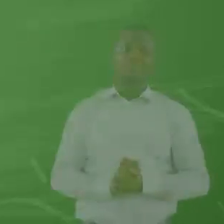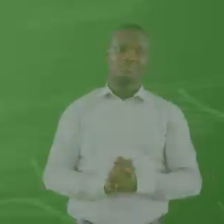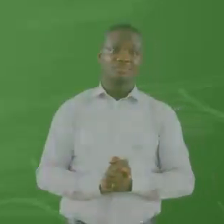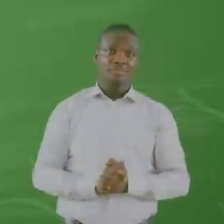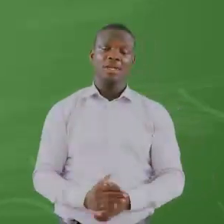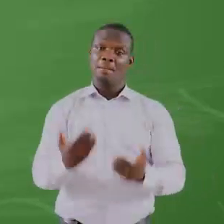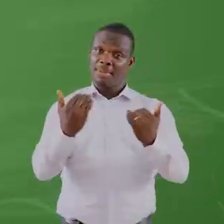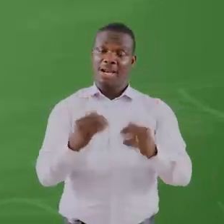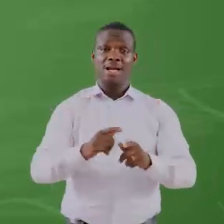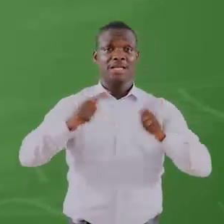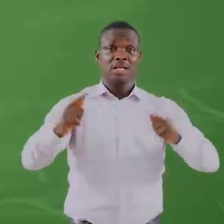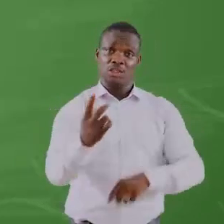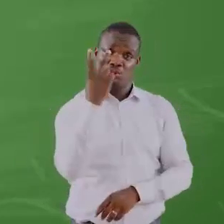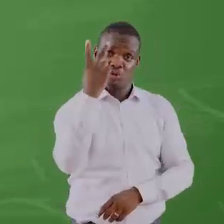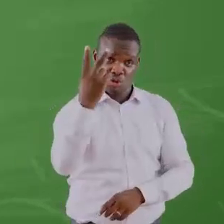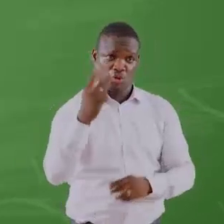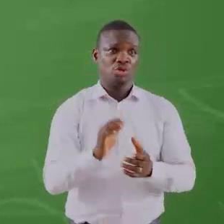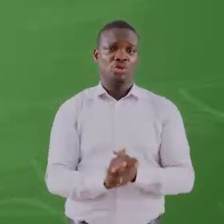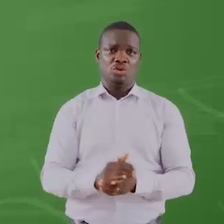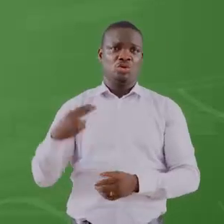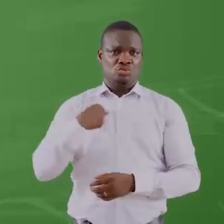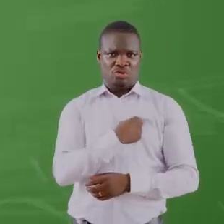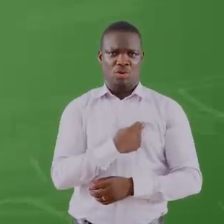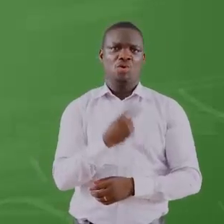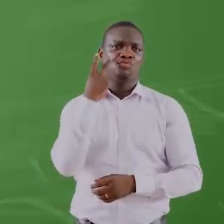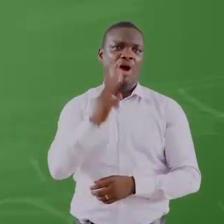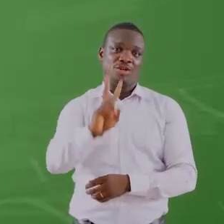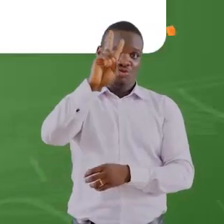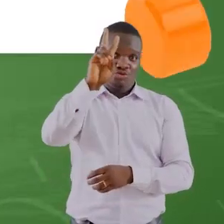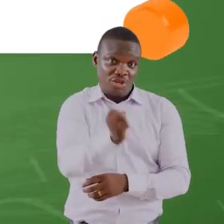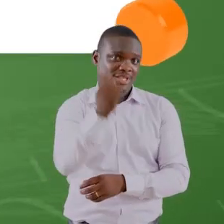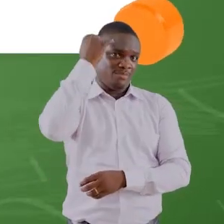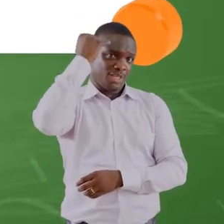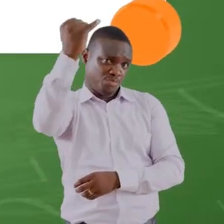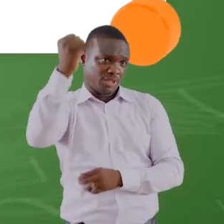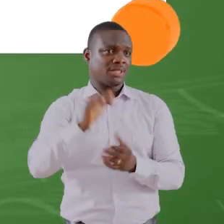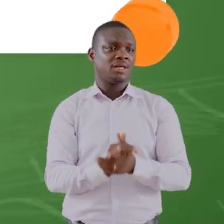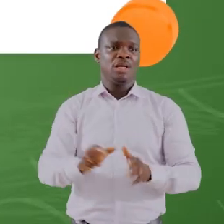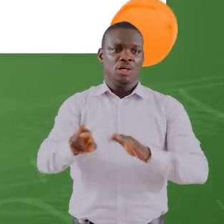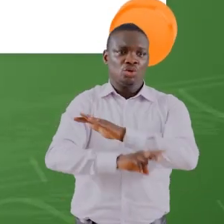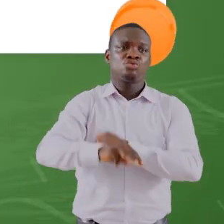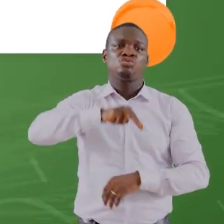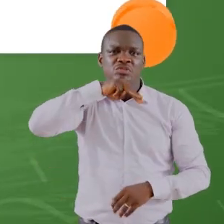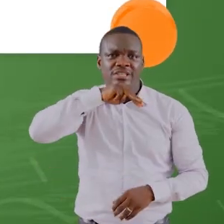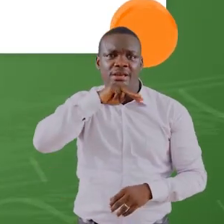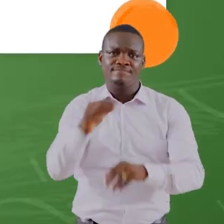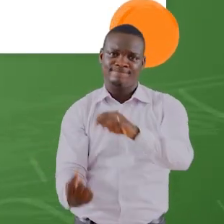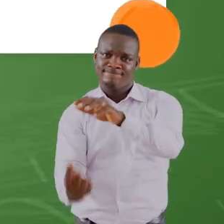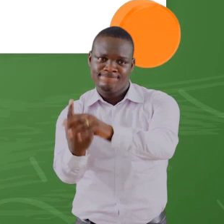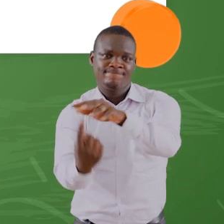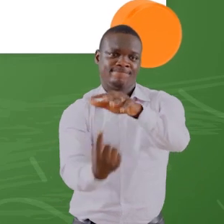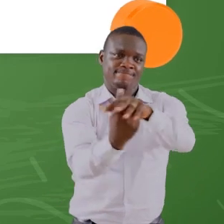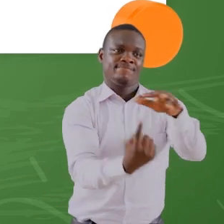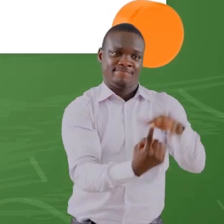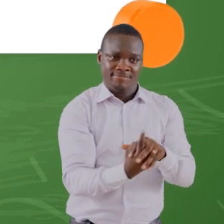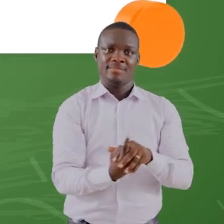En grand 2, formulons cette deuxième hypothèse. Les ressources minières se mettent-elles